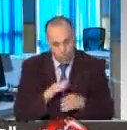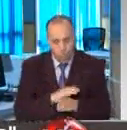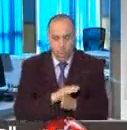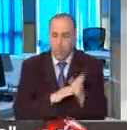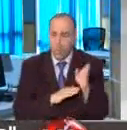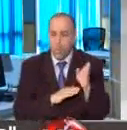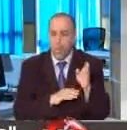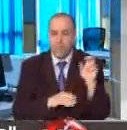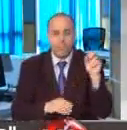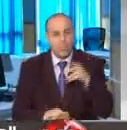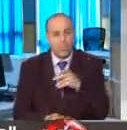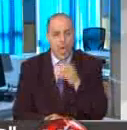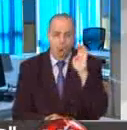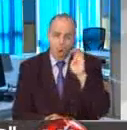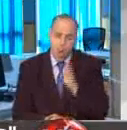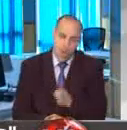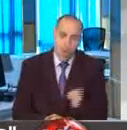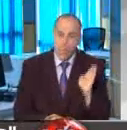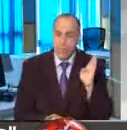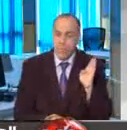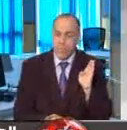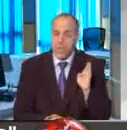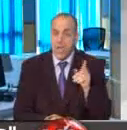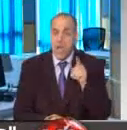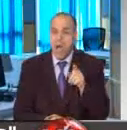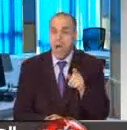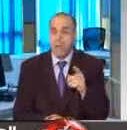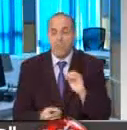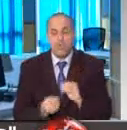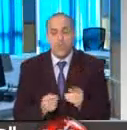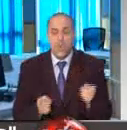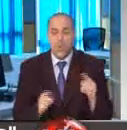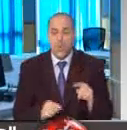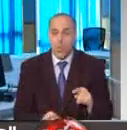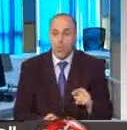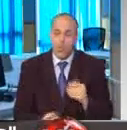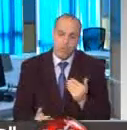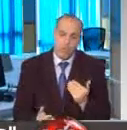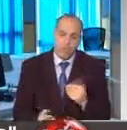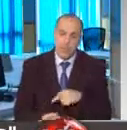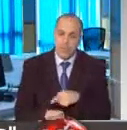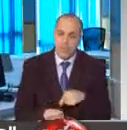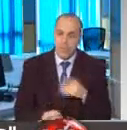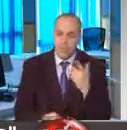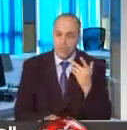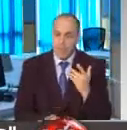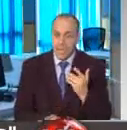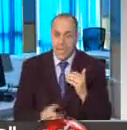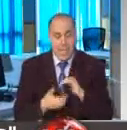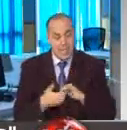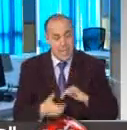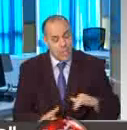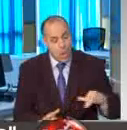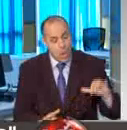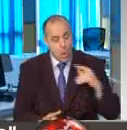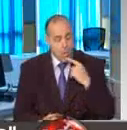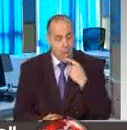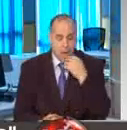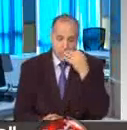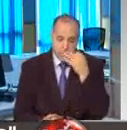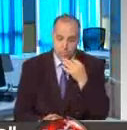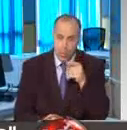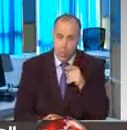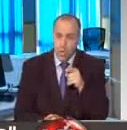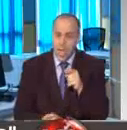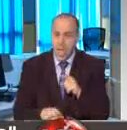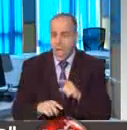لإكمال رحلتهم الأوروبية يزداد حجم معاناتهم وانتظارهم. الاتحاد الأوروبي من جهته أمهل